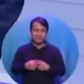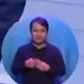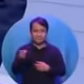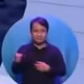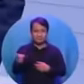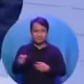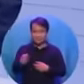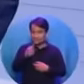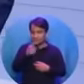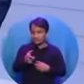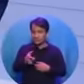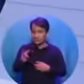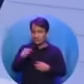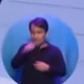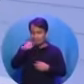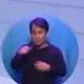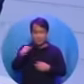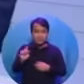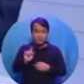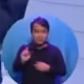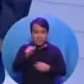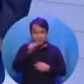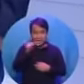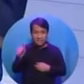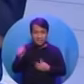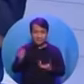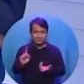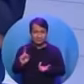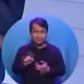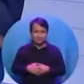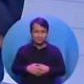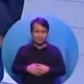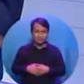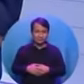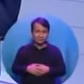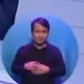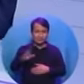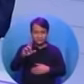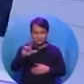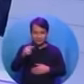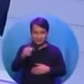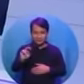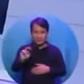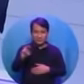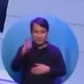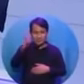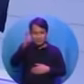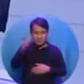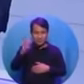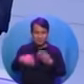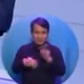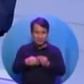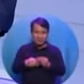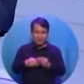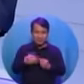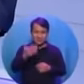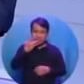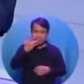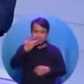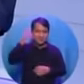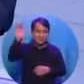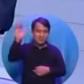kayong paborito kong manok. Ano nga paborito kong manok? Oh my God! Sarapi uling roaster po! At? Sumobrang